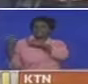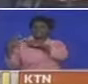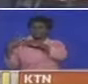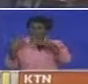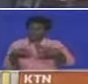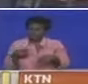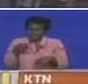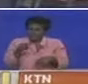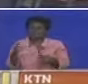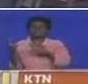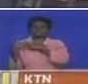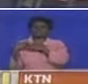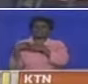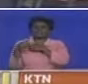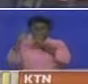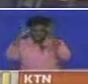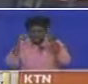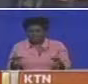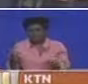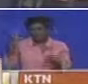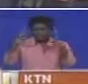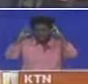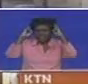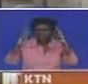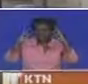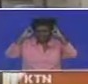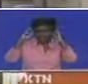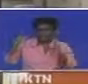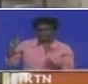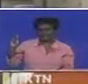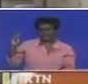mpira uko upande wenu. Mashirima Kapombe, KTN Leo.